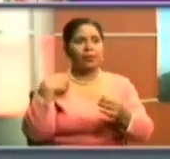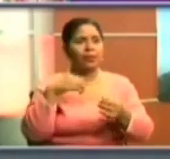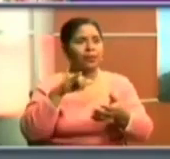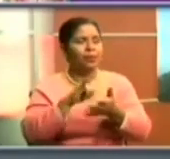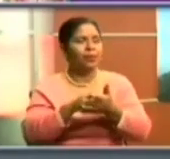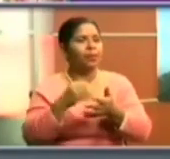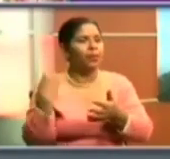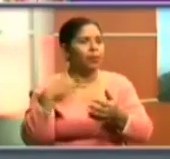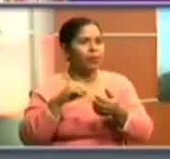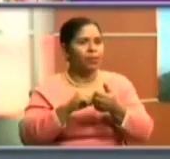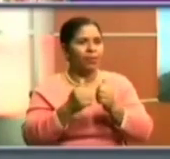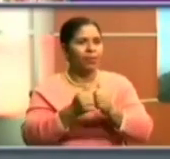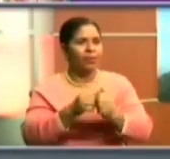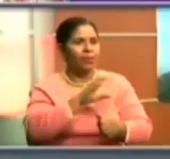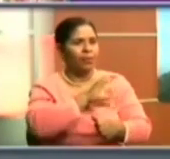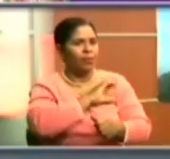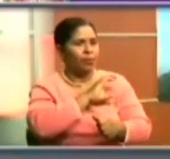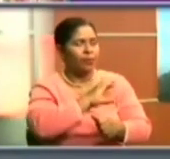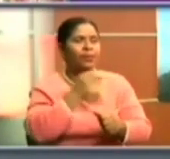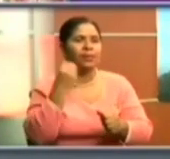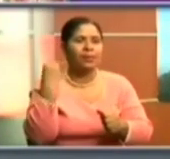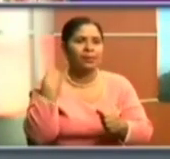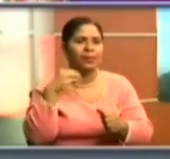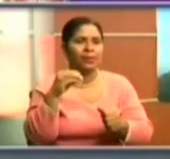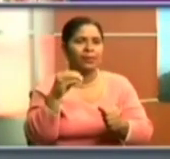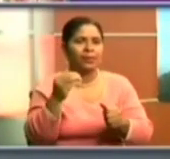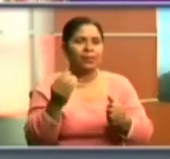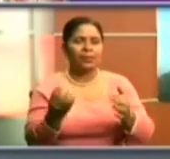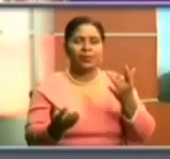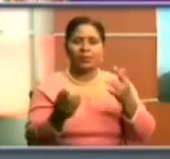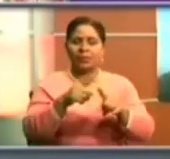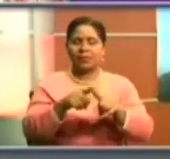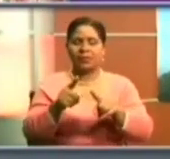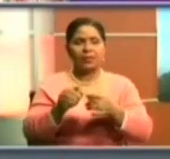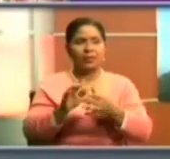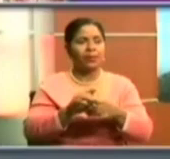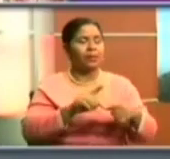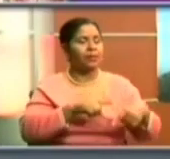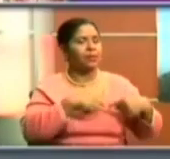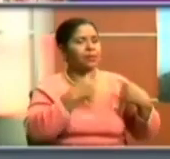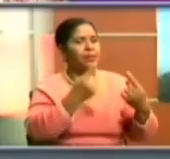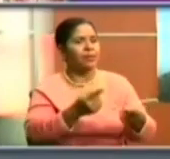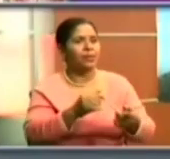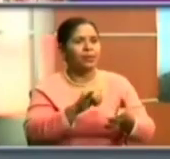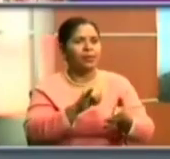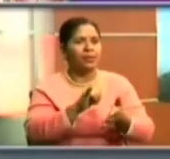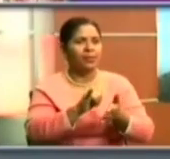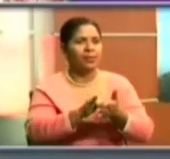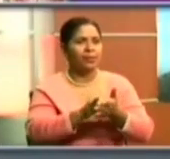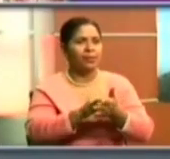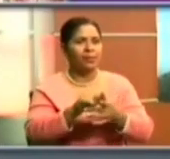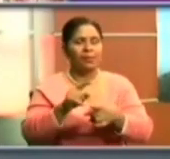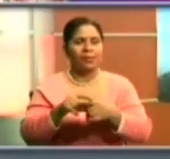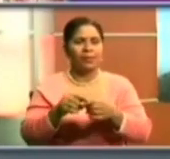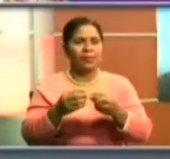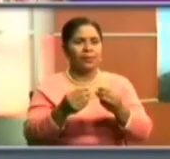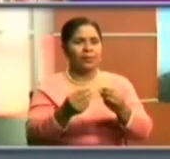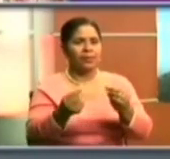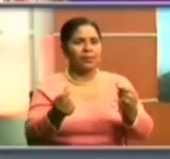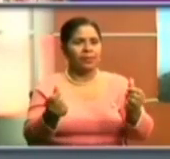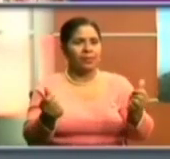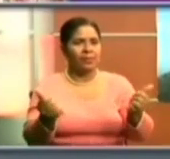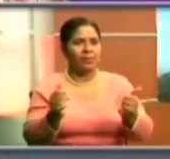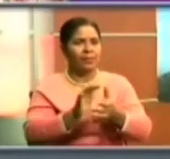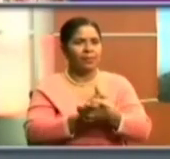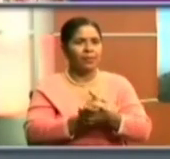c'est-à-dire nous jouons que policier ont été mêlés dans incendie et bastonnade. Cependant, pour cette question d'allégation de disparition, l'inspection